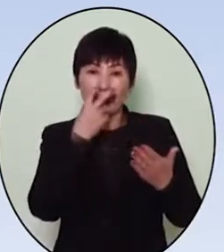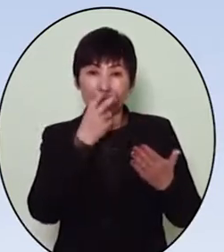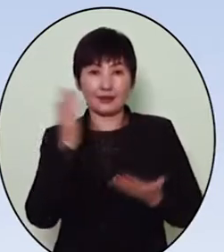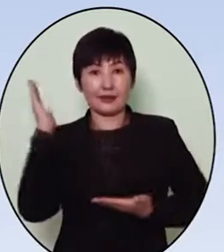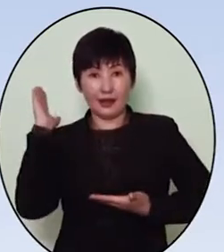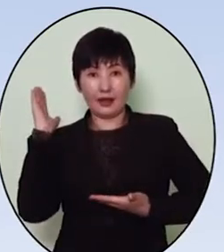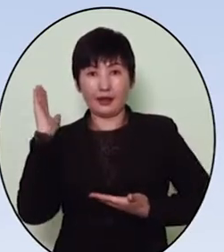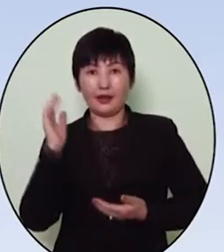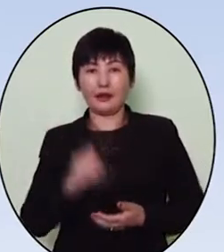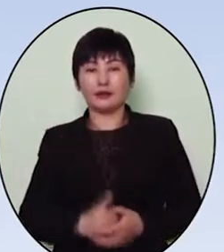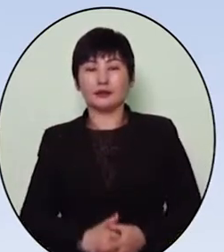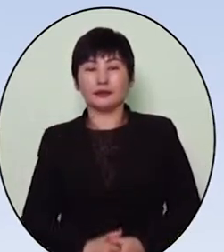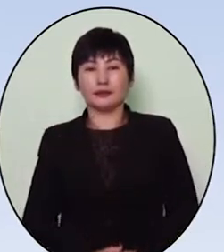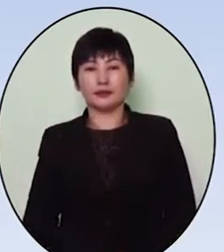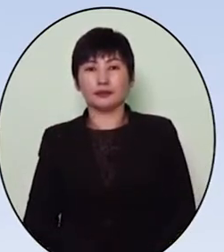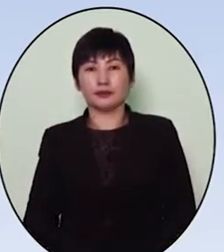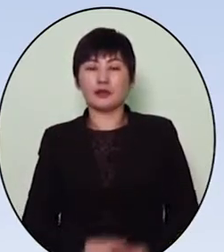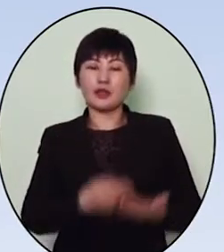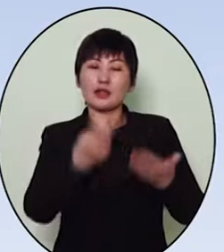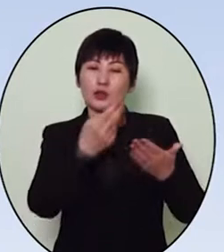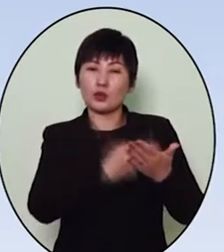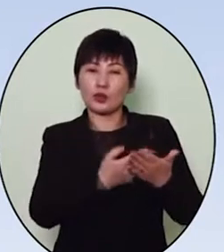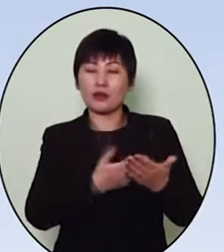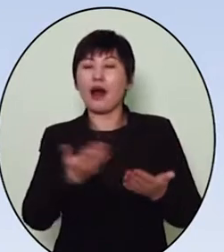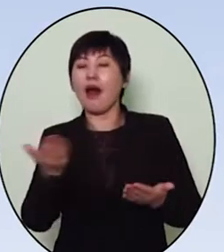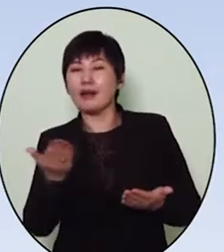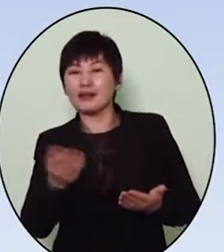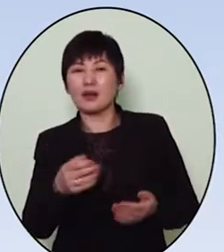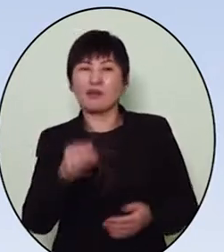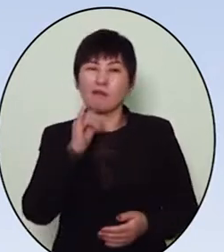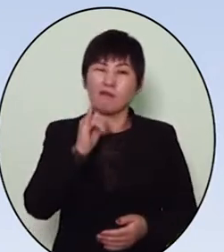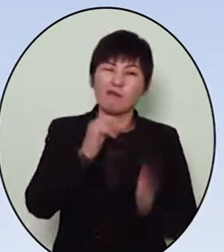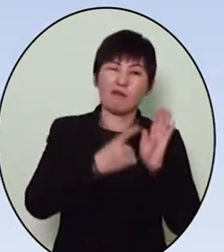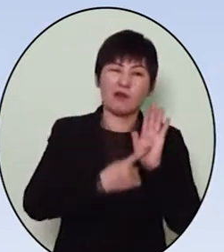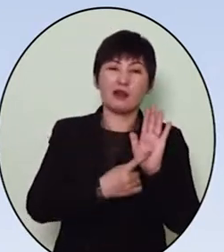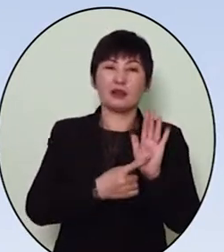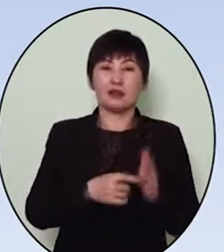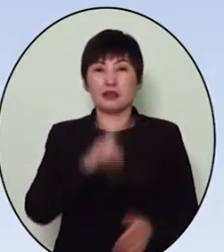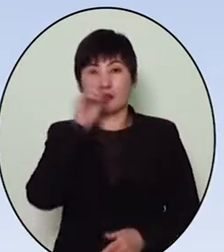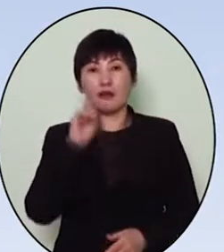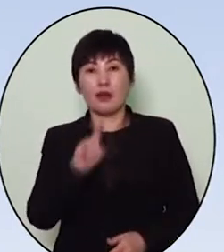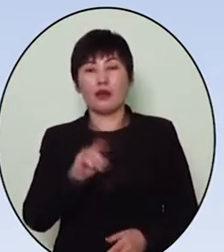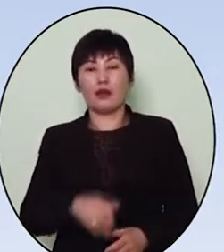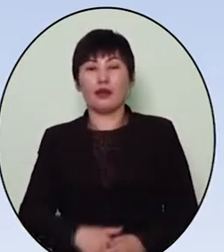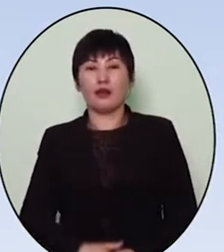Зургийг ажиглаж харъя. Эдгээр зургаас аль нь чамд муухай харагдаж байна вэ?